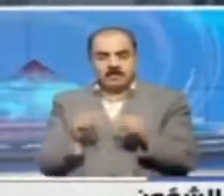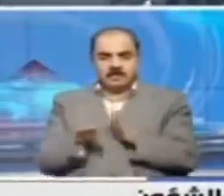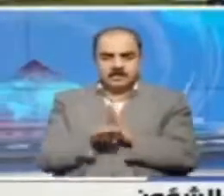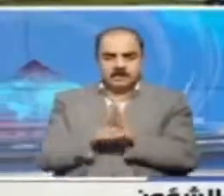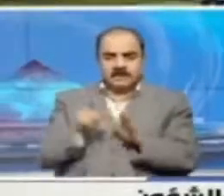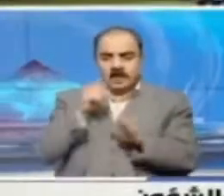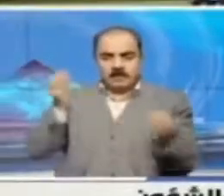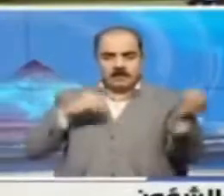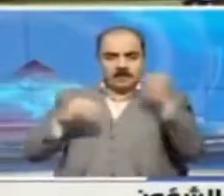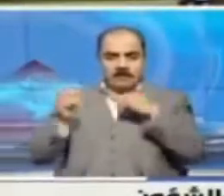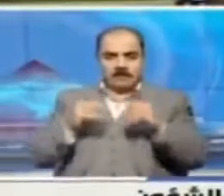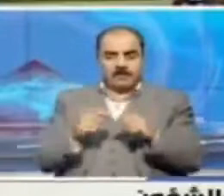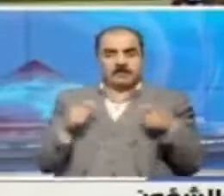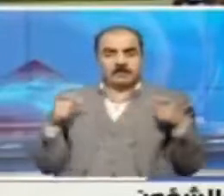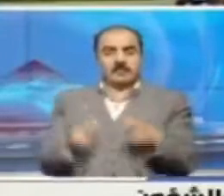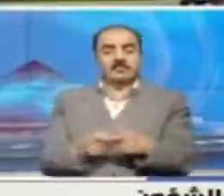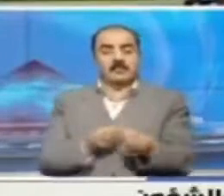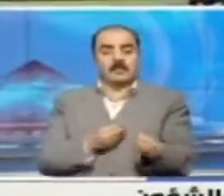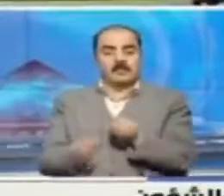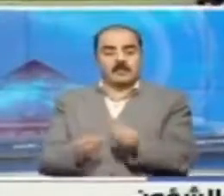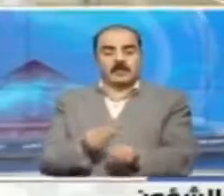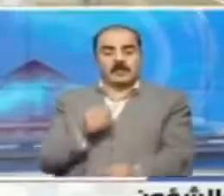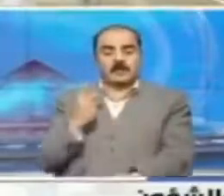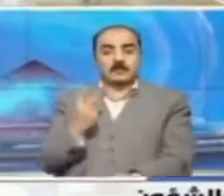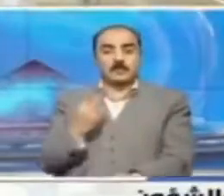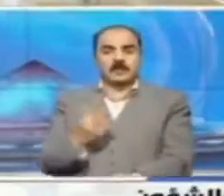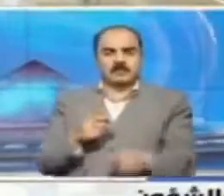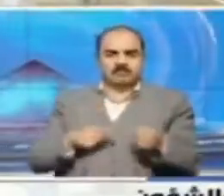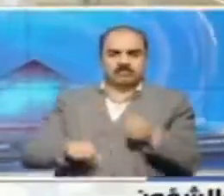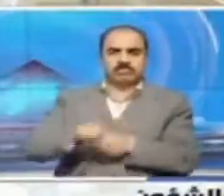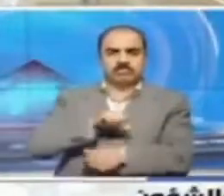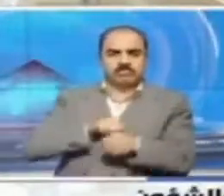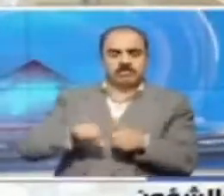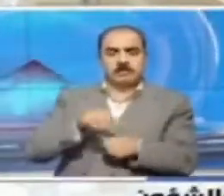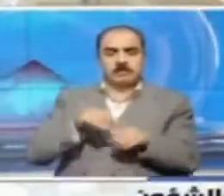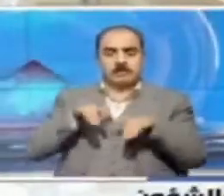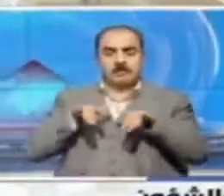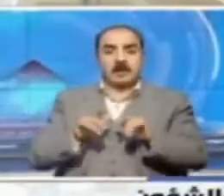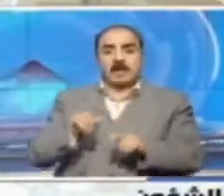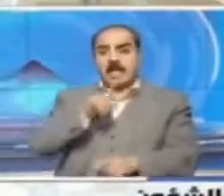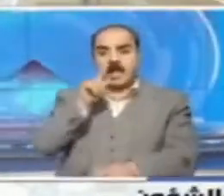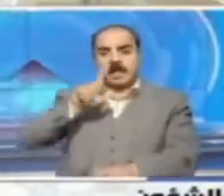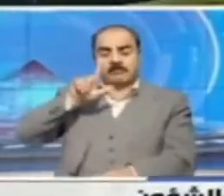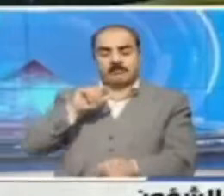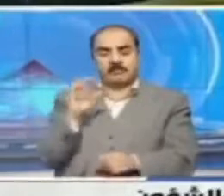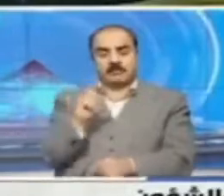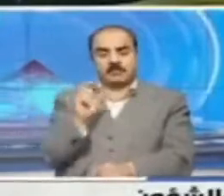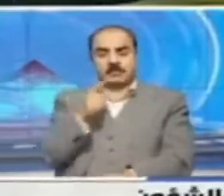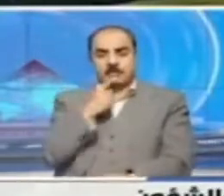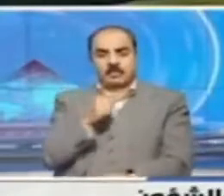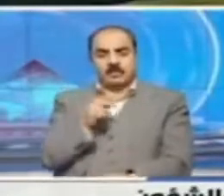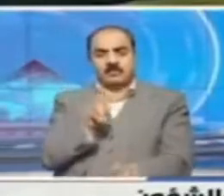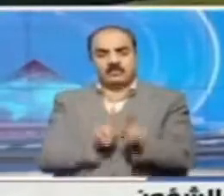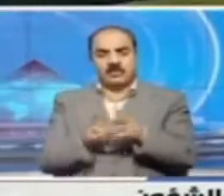دولي استمرت فعاليات المؤتمر 32 للمجلس الأعلى للشؤون الإسلامية. قضايا